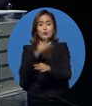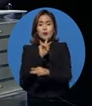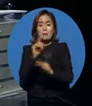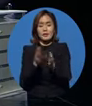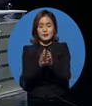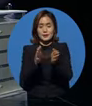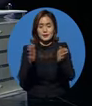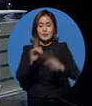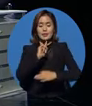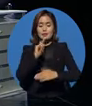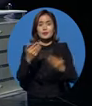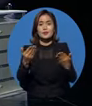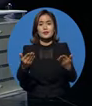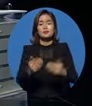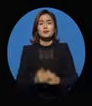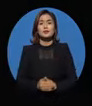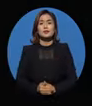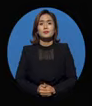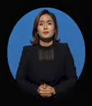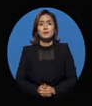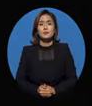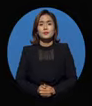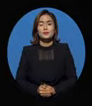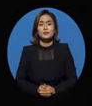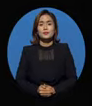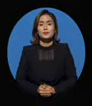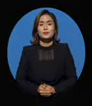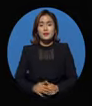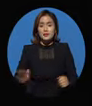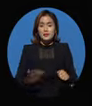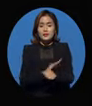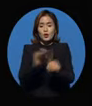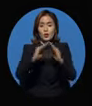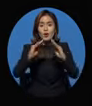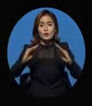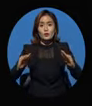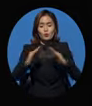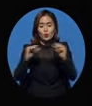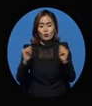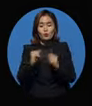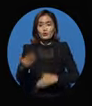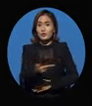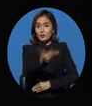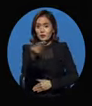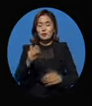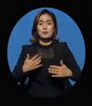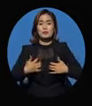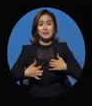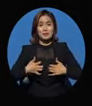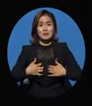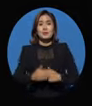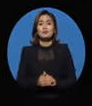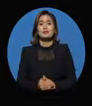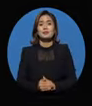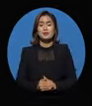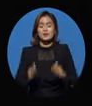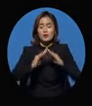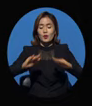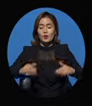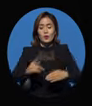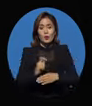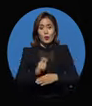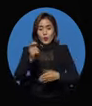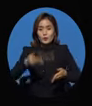다른 시간은 1번입니다 사랑하는 광주 전남 전북 의 시청자 여러분 반갑습니다 전남 0